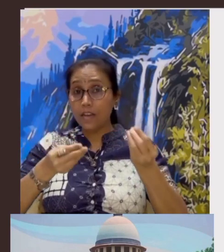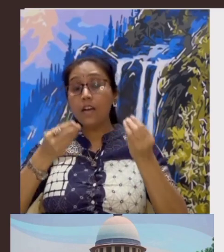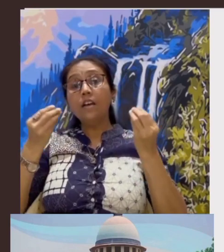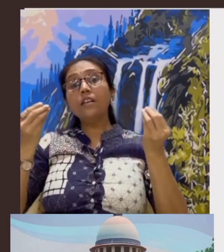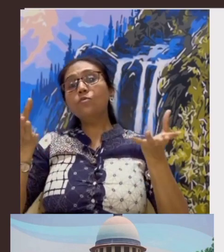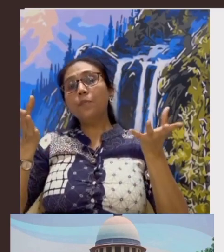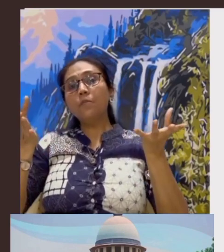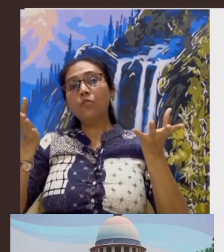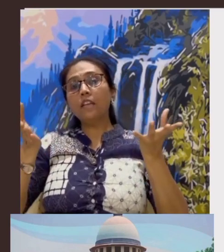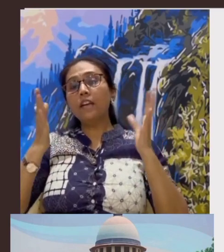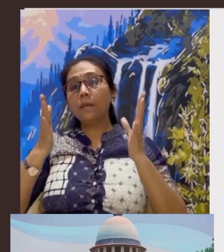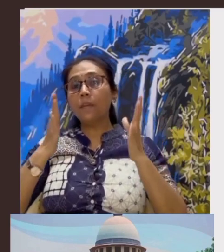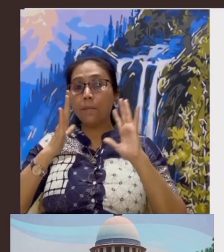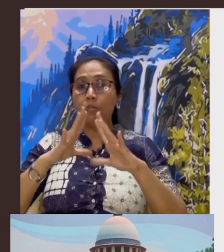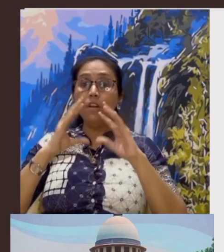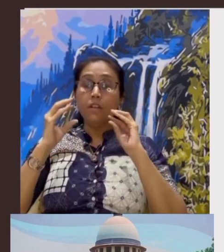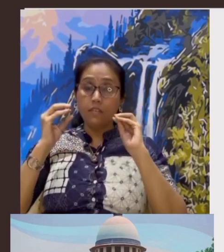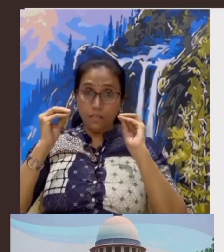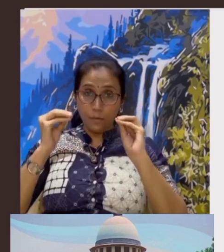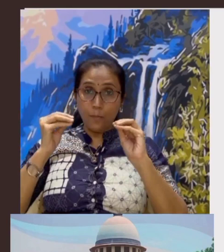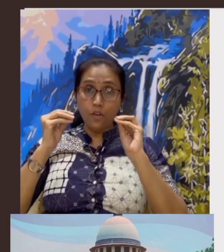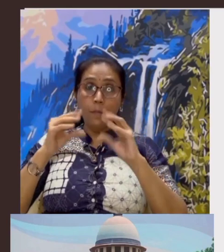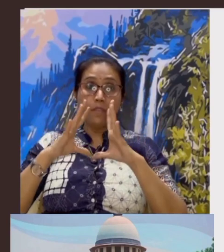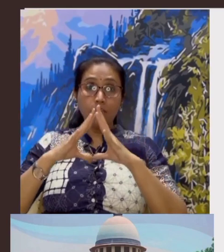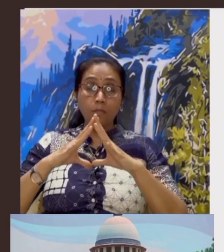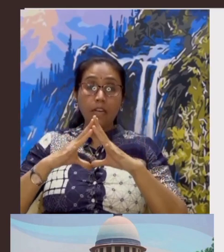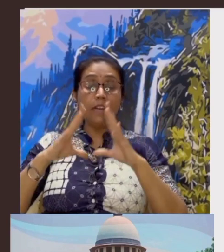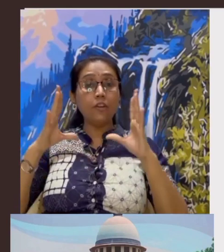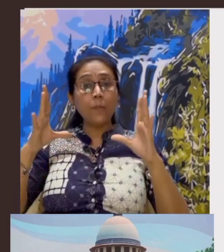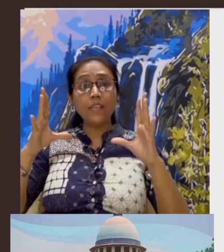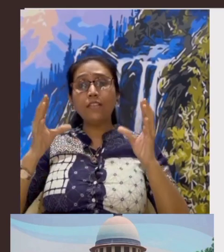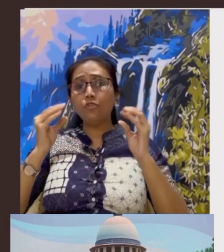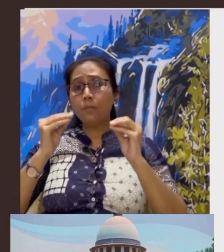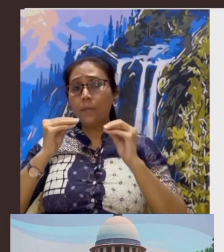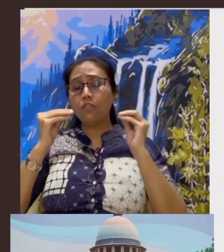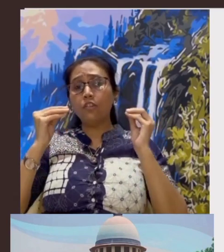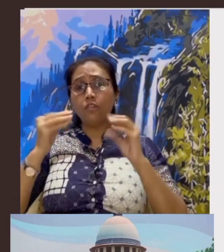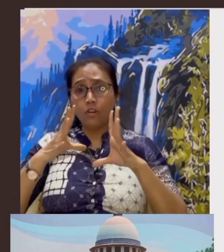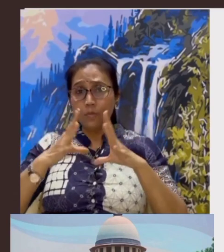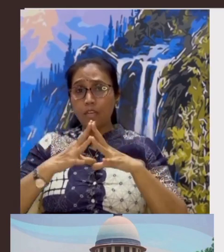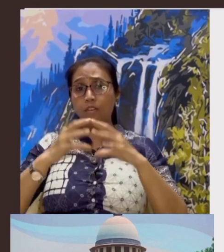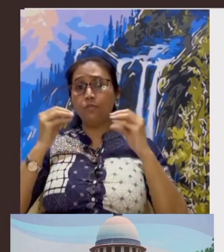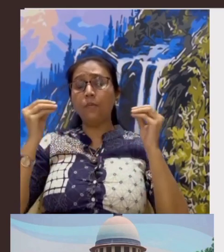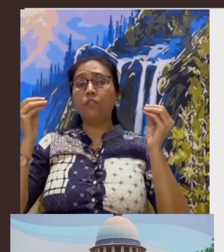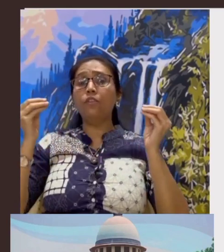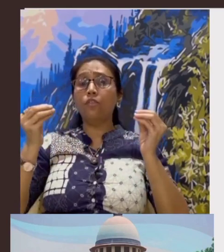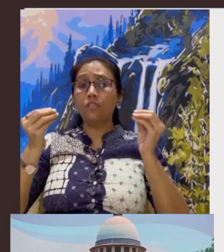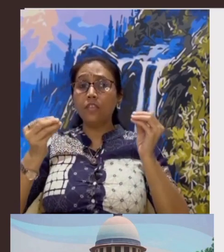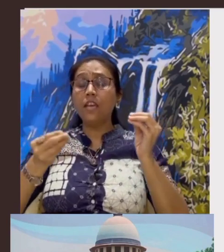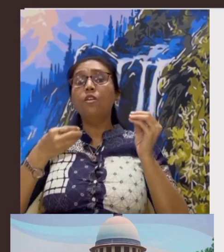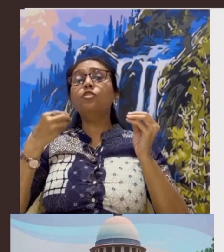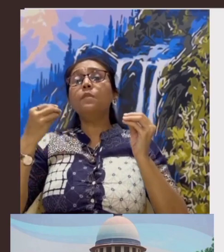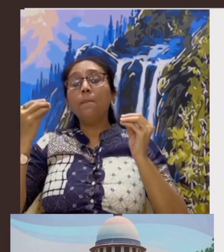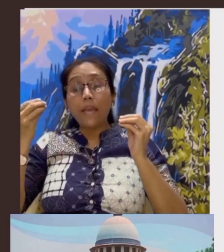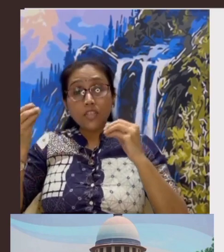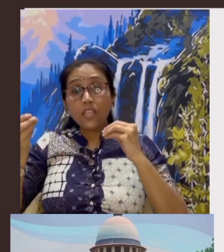लेगा ना सुप्रीम कोर्ट लेगा कि भाई आपको प्रॉपर कॉम्पनसेशन मिलेगा। लेकिन ऑब्वियसली जो भी पर्टिकुलर लॉज बने हैं, जो भी पर्टिकुलर डॉक्ट्रिन है,